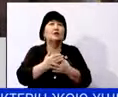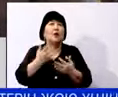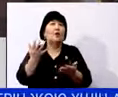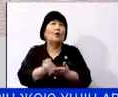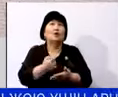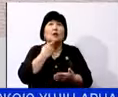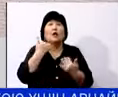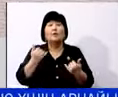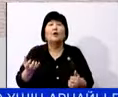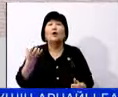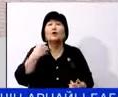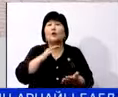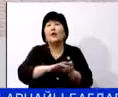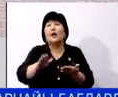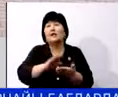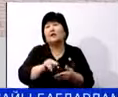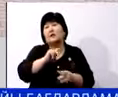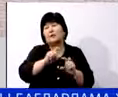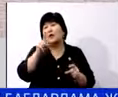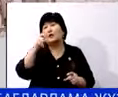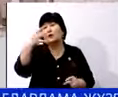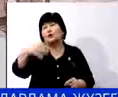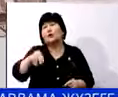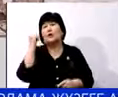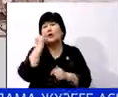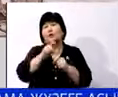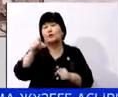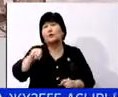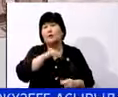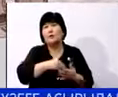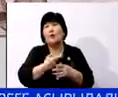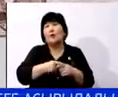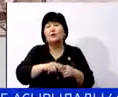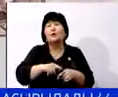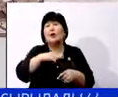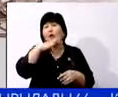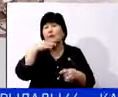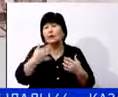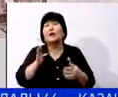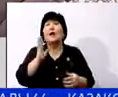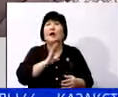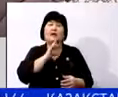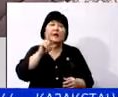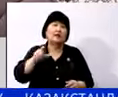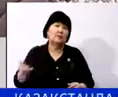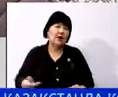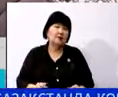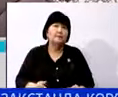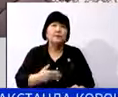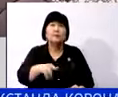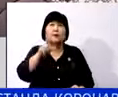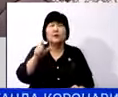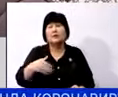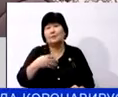қиын. Бүгінде Қызылорда тазалығы мекемесінде 140 жұмысшы еңбек етуде. Солардың басым бөлігі әйел аналар. Бұл кісілерге